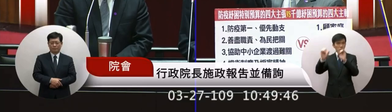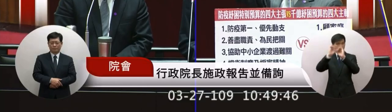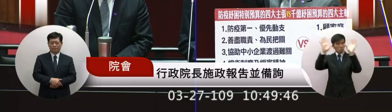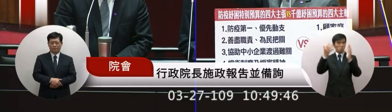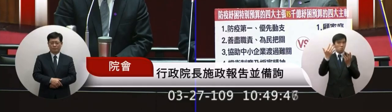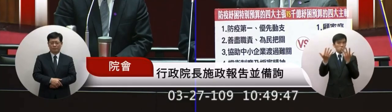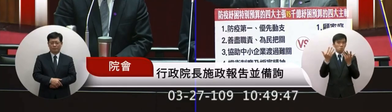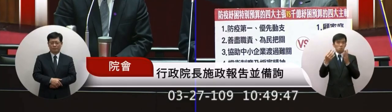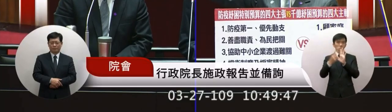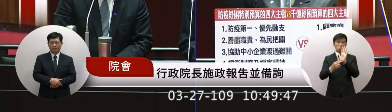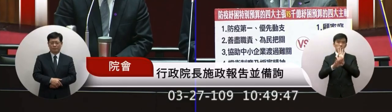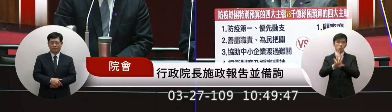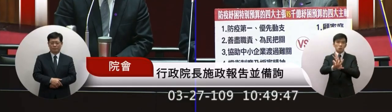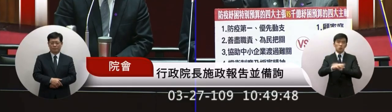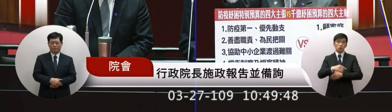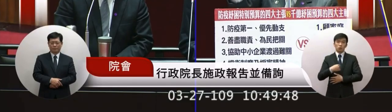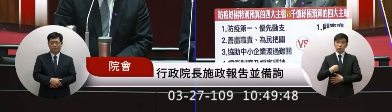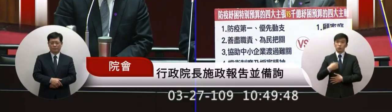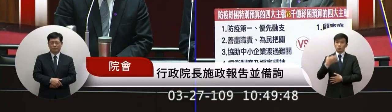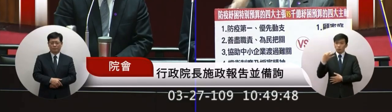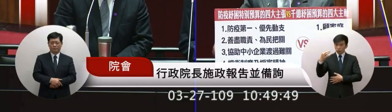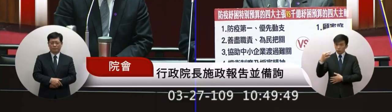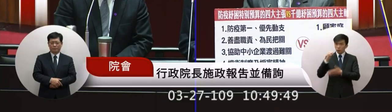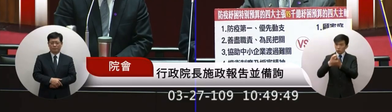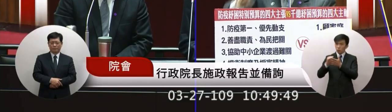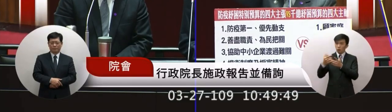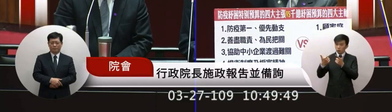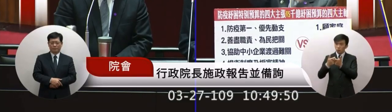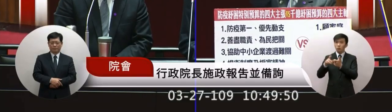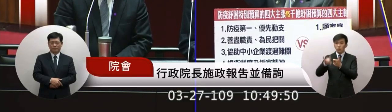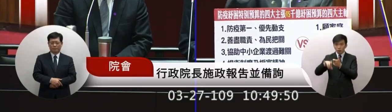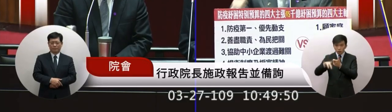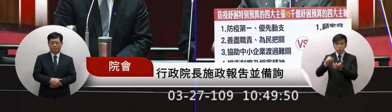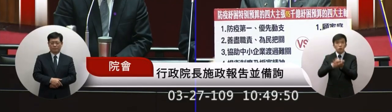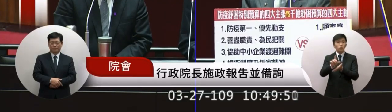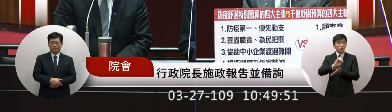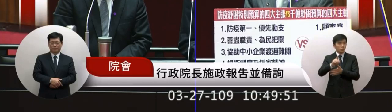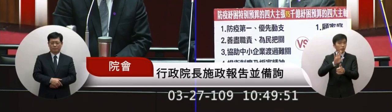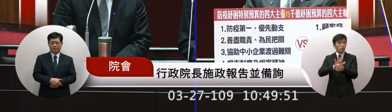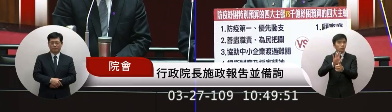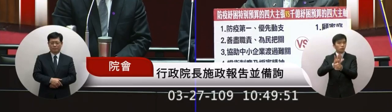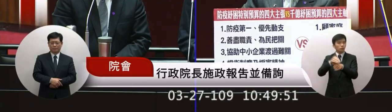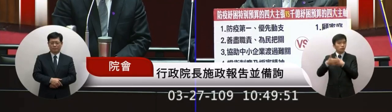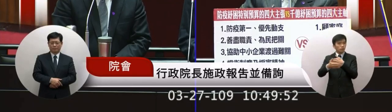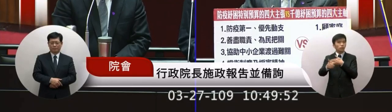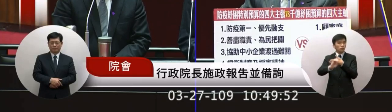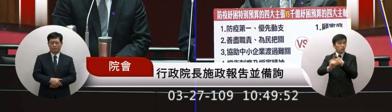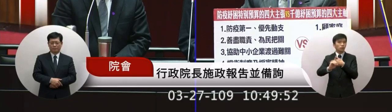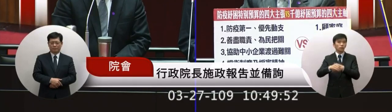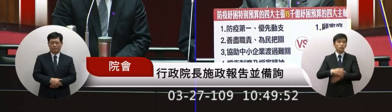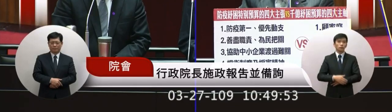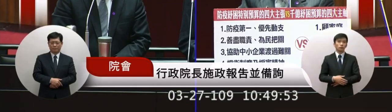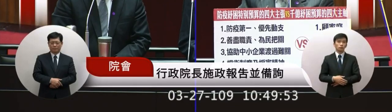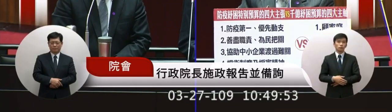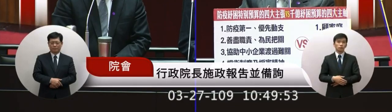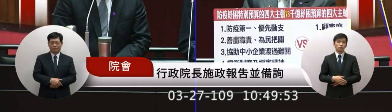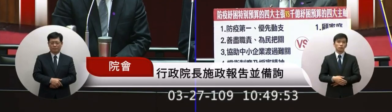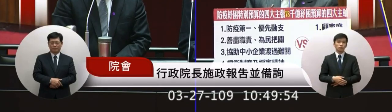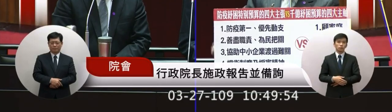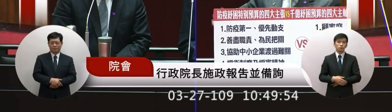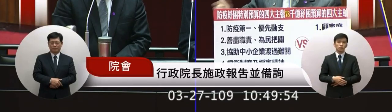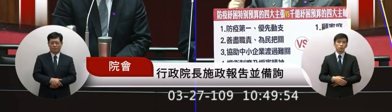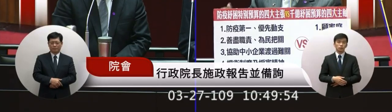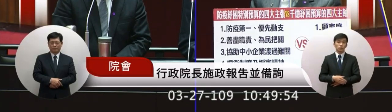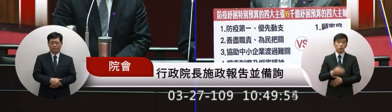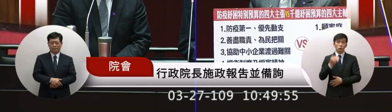来乡亲讲，我一千亿要安怎做？要安怎照顾你？要安怎帮忙咱的产业加咱的企业？那